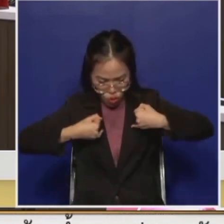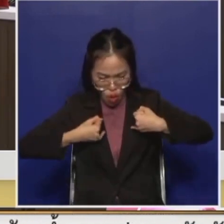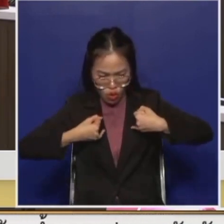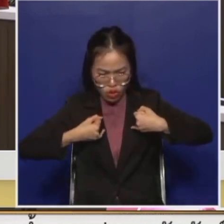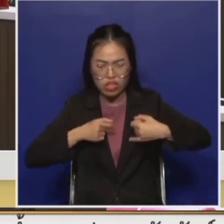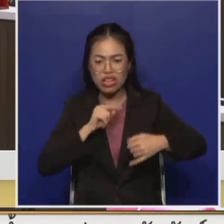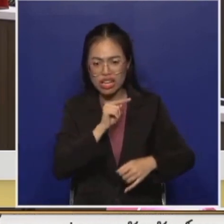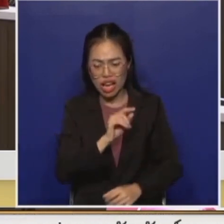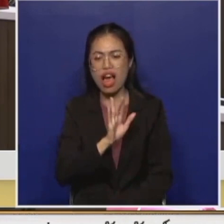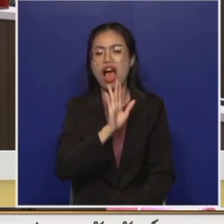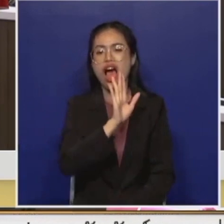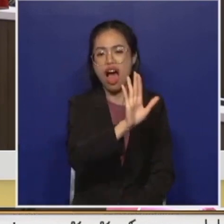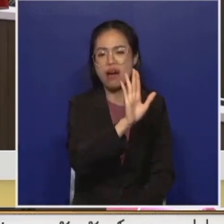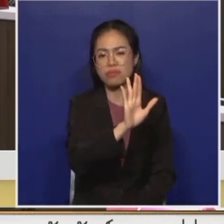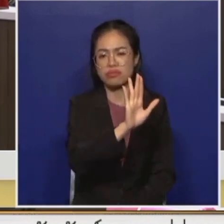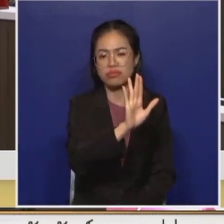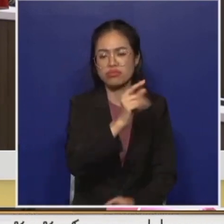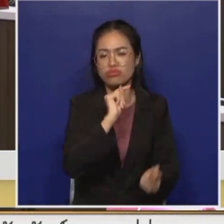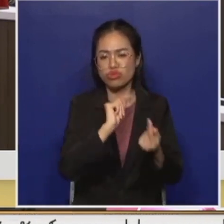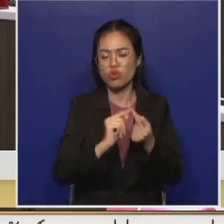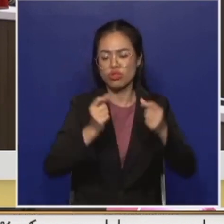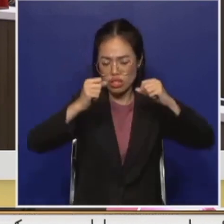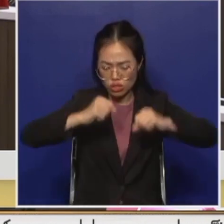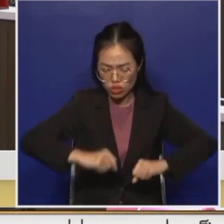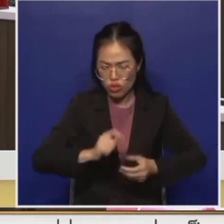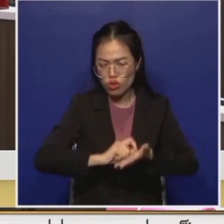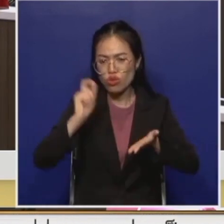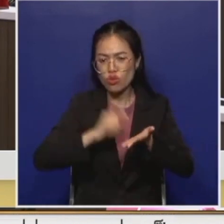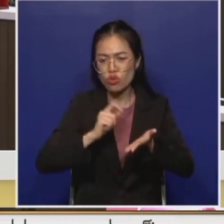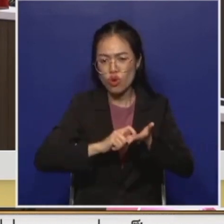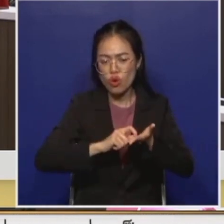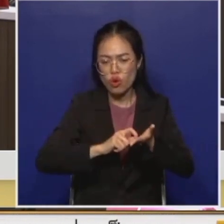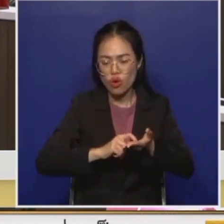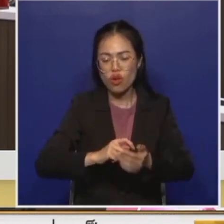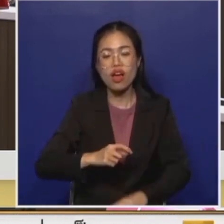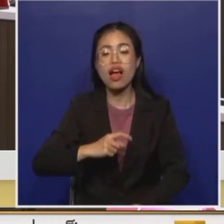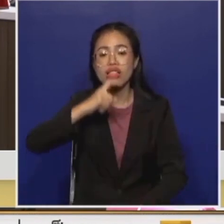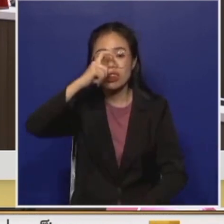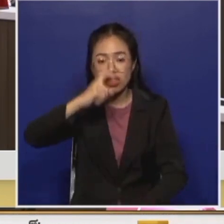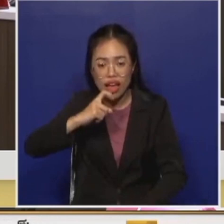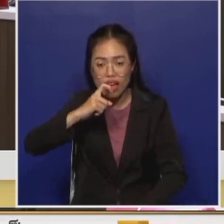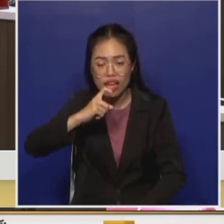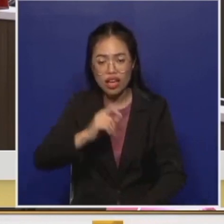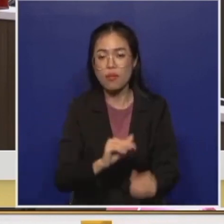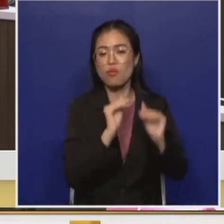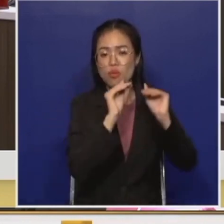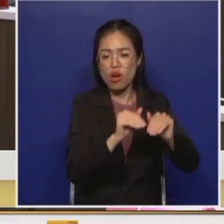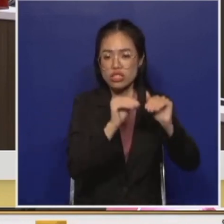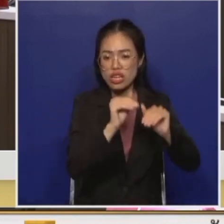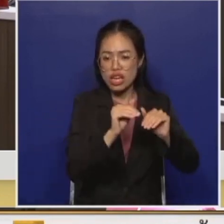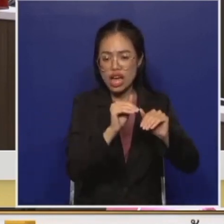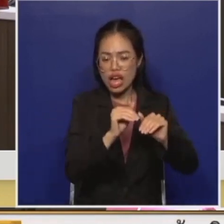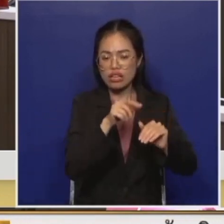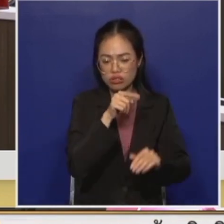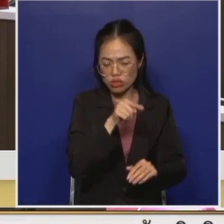นข้อตโงการค้าไทยออสเซลี์หื คาฟต้าเขาเลยใช้ตรนนมาฟอง